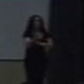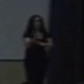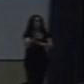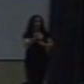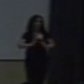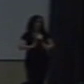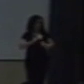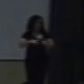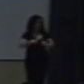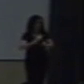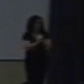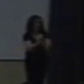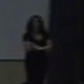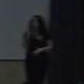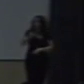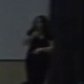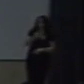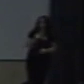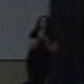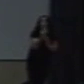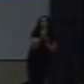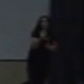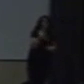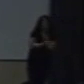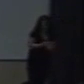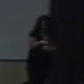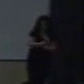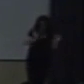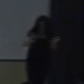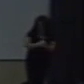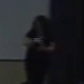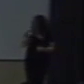no... Jo tampoc dir molta cosa,